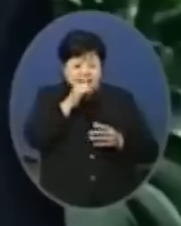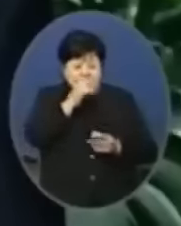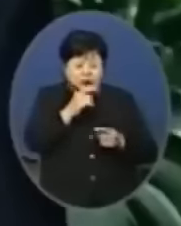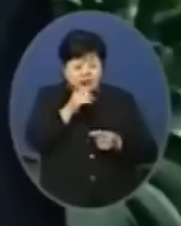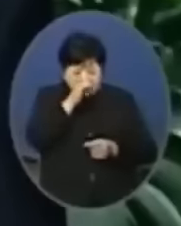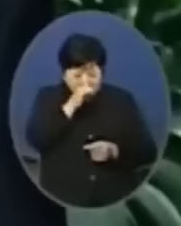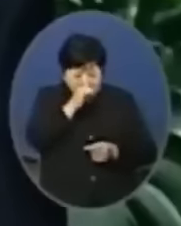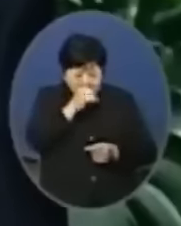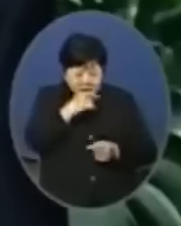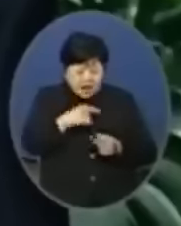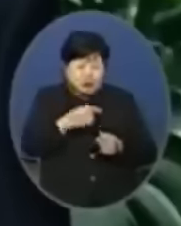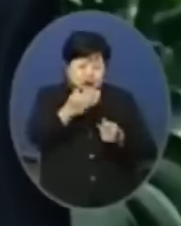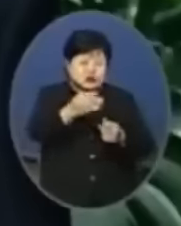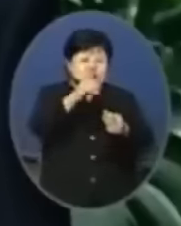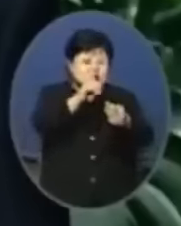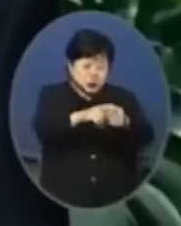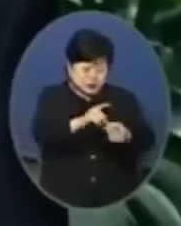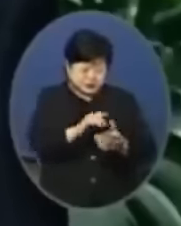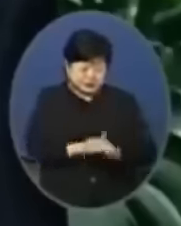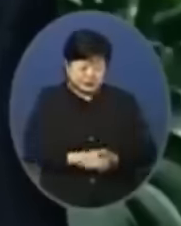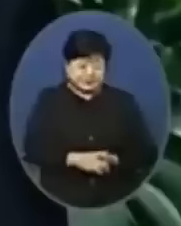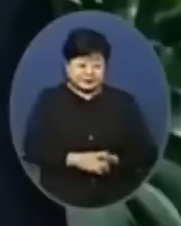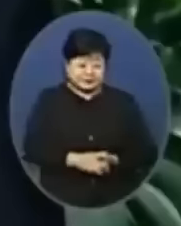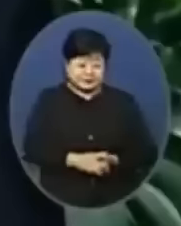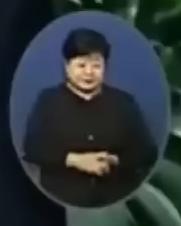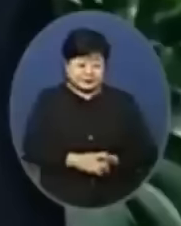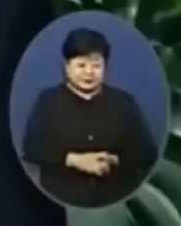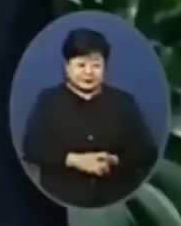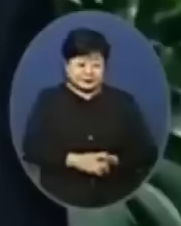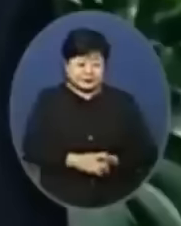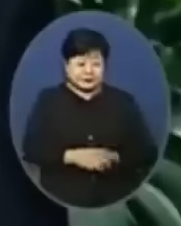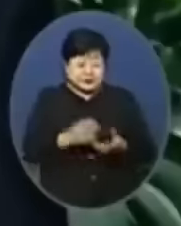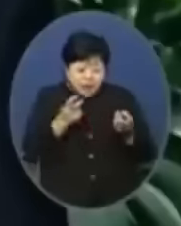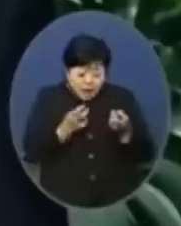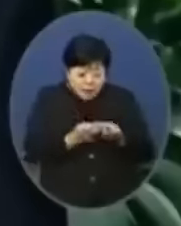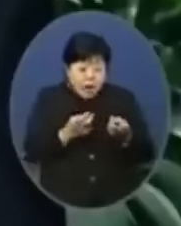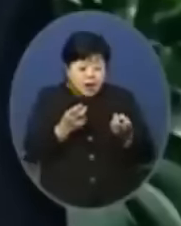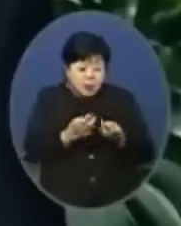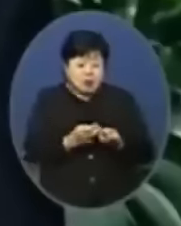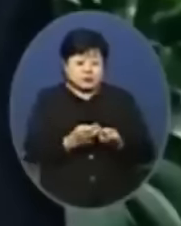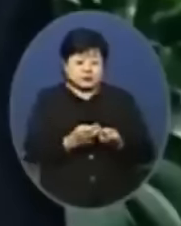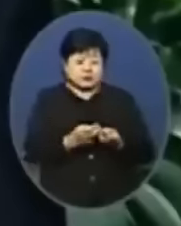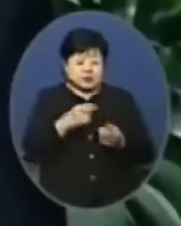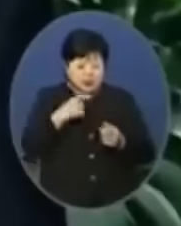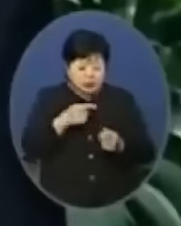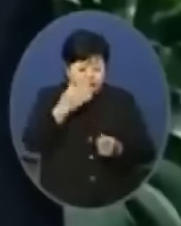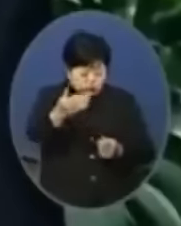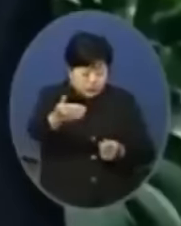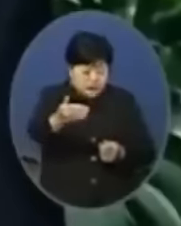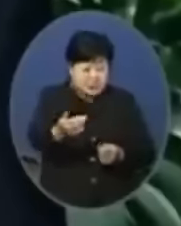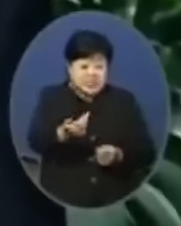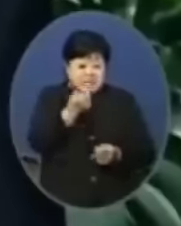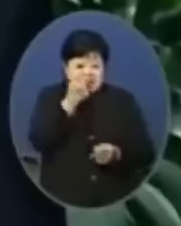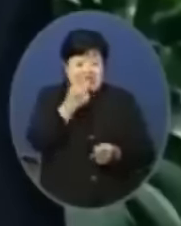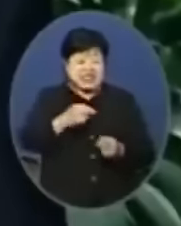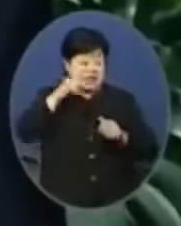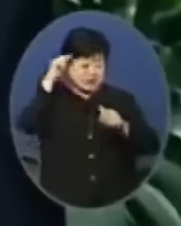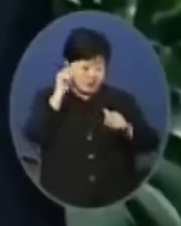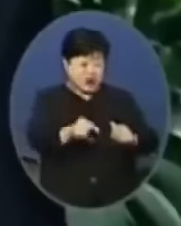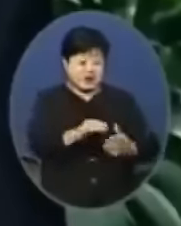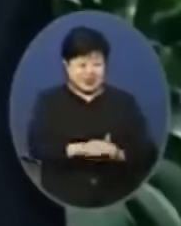교회에 있다는 것을 알려주기 위한 것이다. 어떻게 할 거를 가르쳐주마 생기를